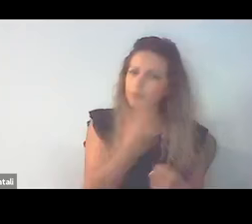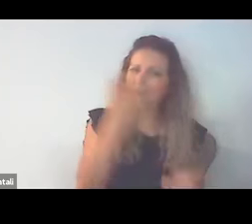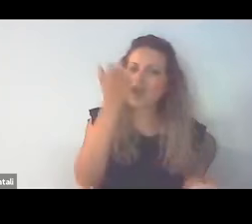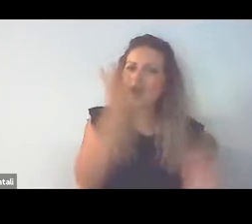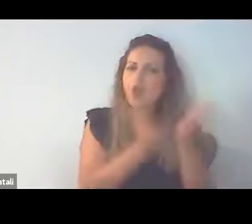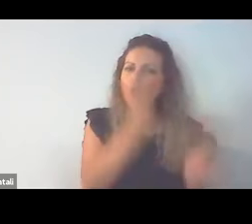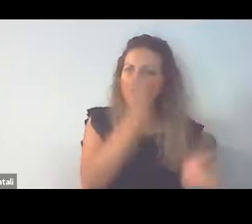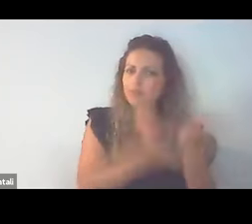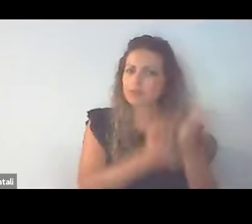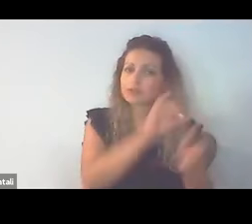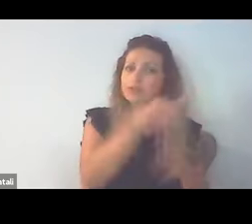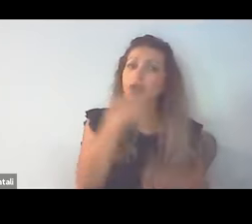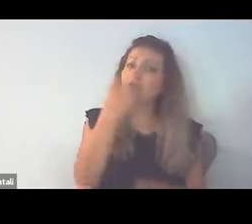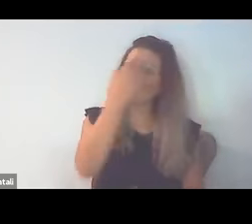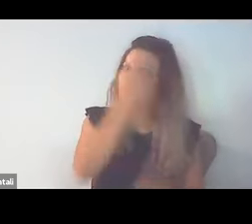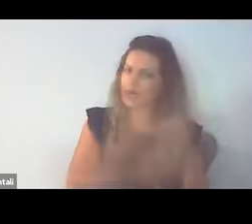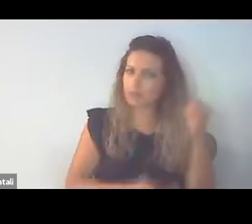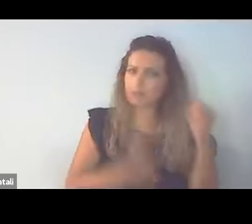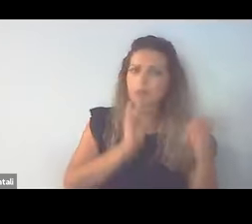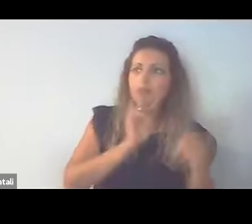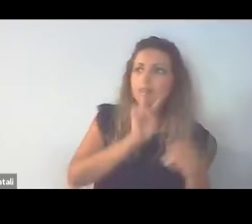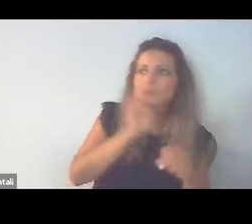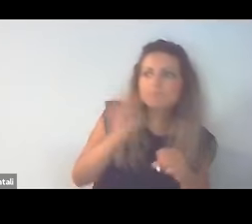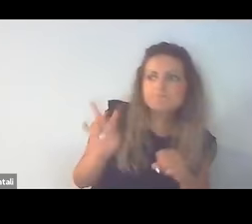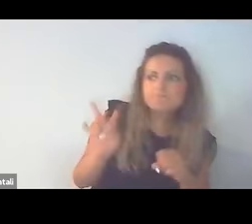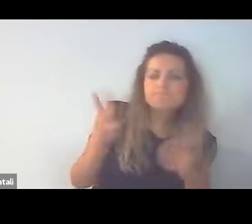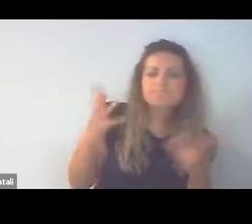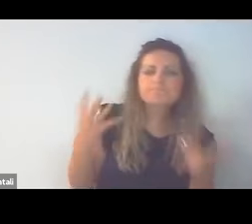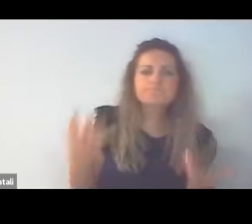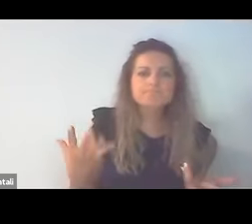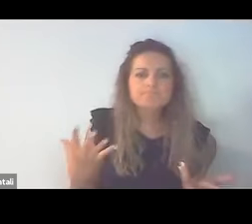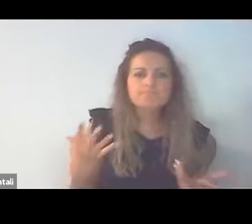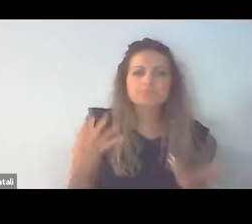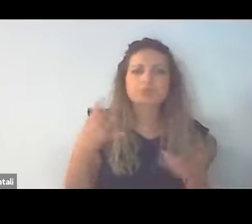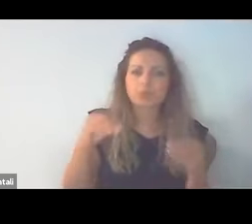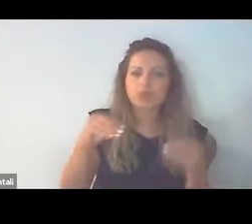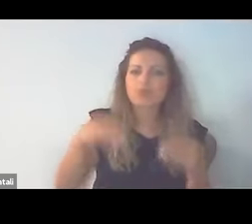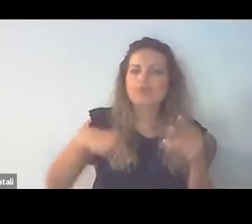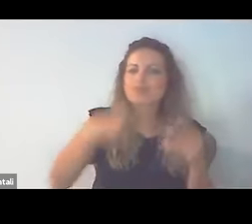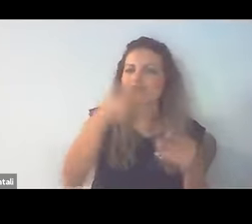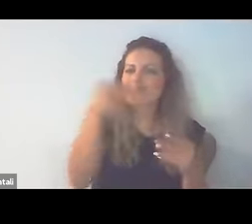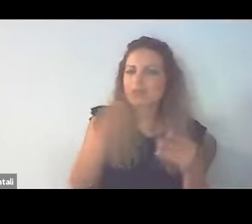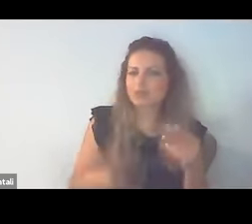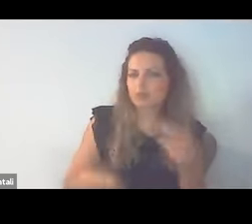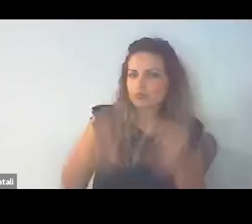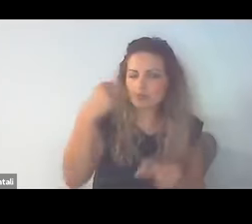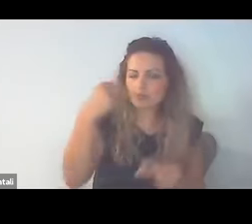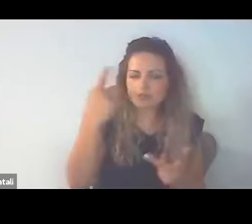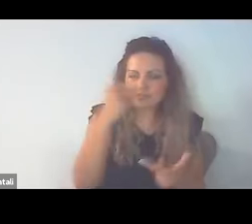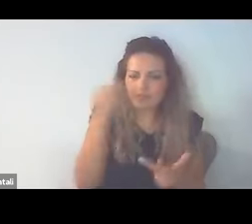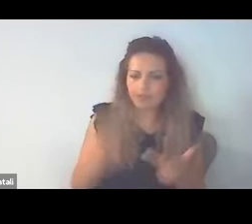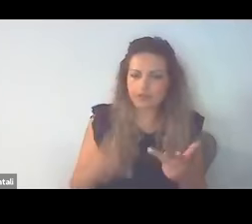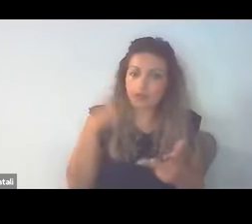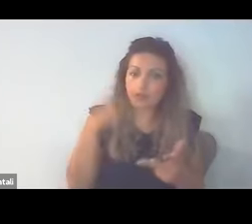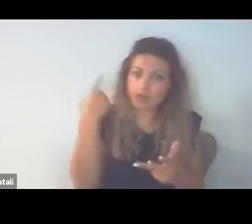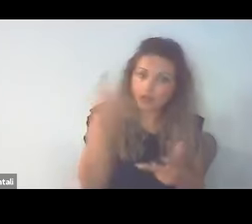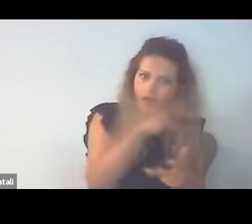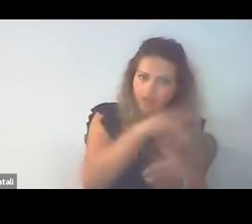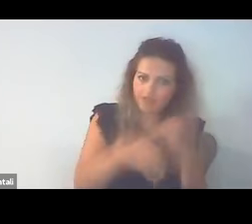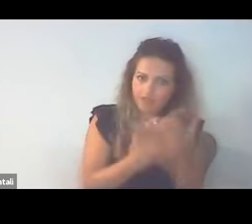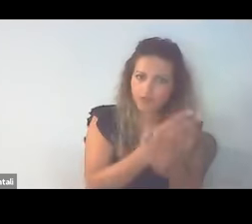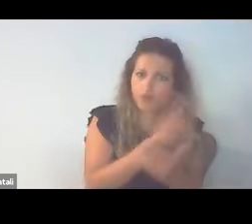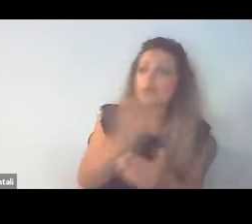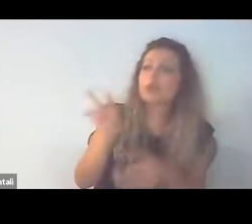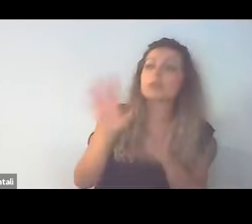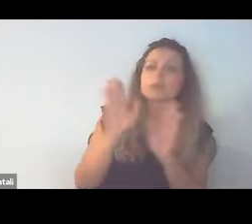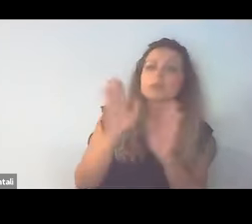ορατότητας ακόμα και για ζητήματα τα οποία το αφορούν και συνεπώς είναι πάρα πολύ σημαντικό να συμπεριλαμβάνονται στην συζήτηση αυτή. Και